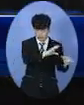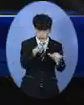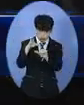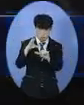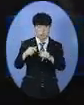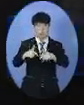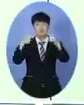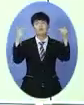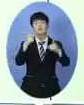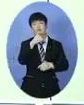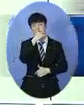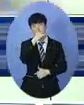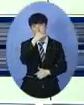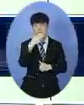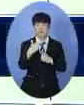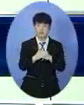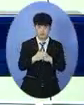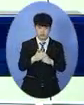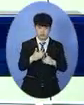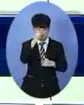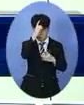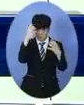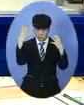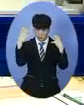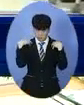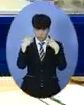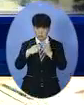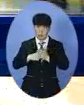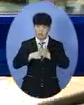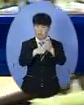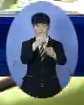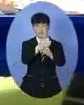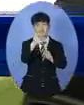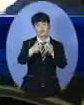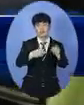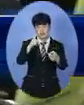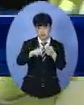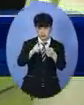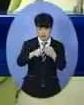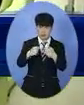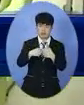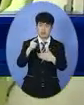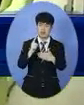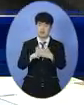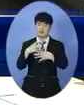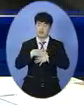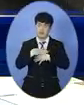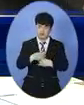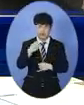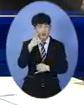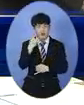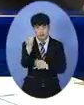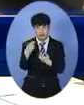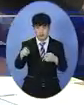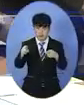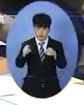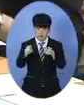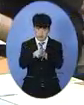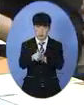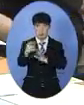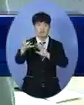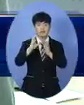증가했는데요. 시는 이러한 정부의 핵심 개혁 과제 동참 일환으로 맘 편한 세상을 위한 공감 토크를